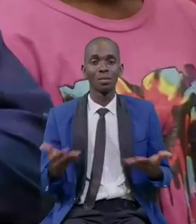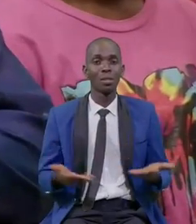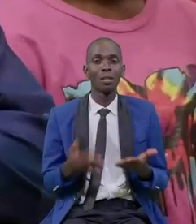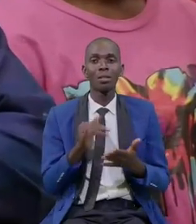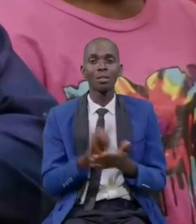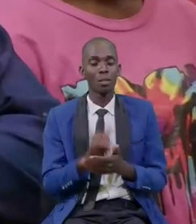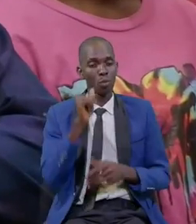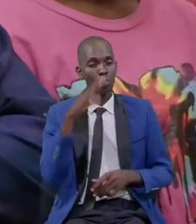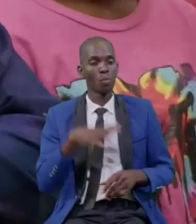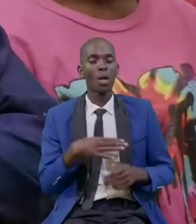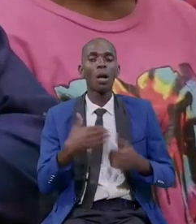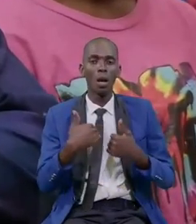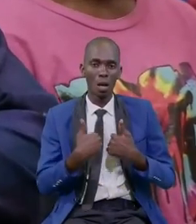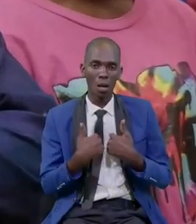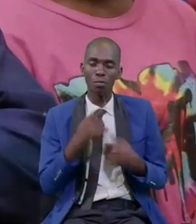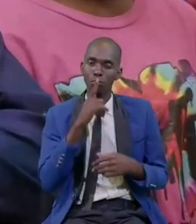sa conversion.